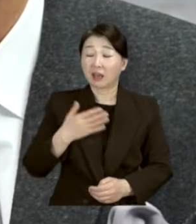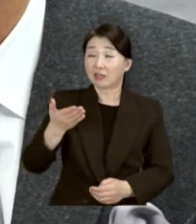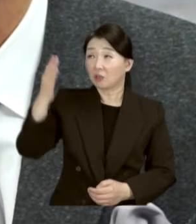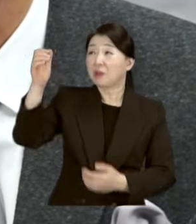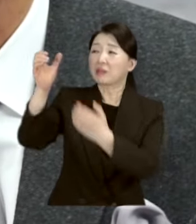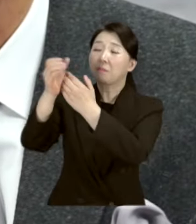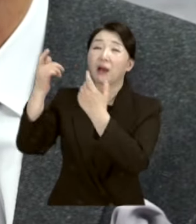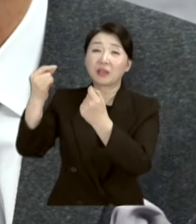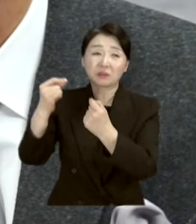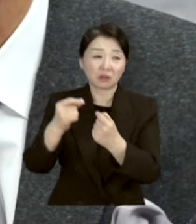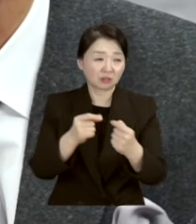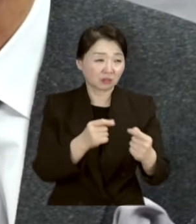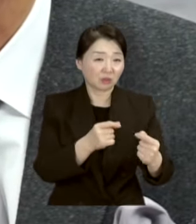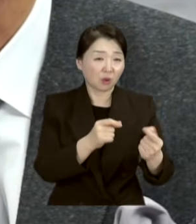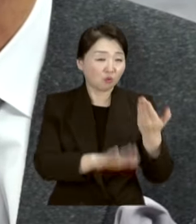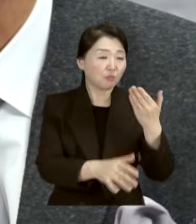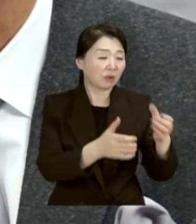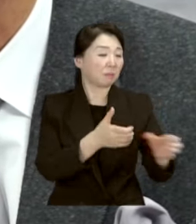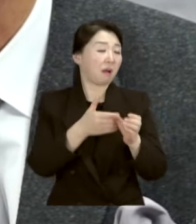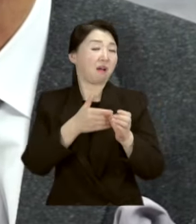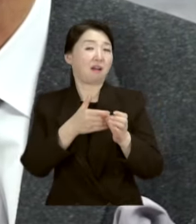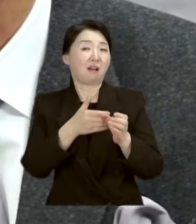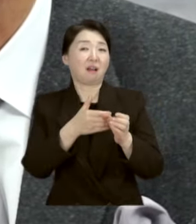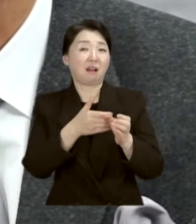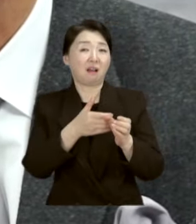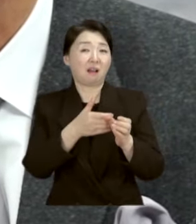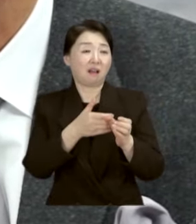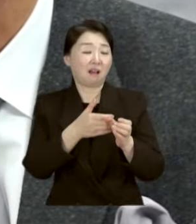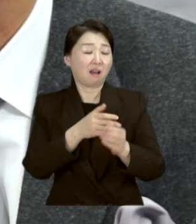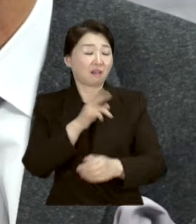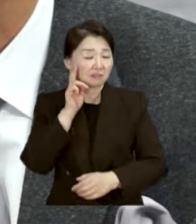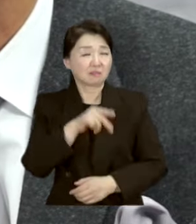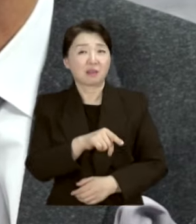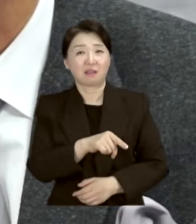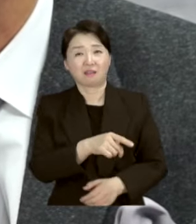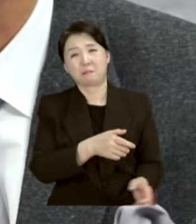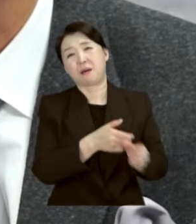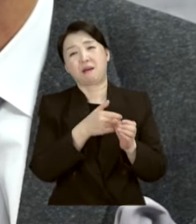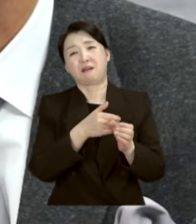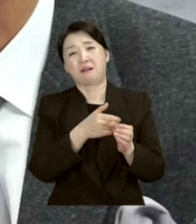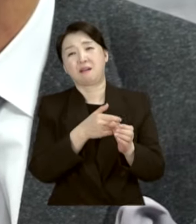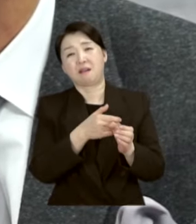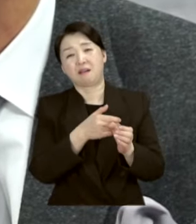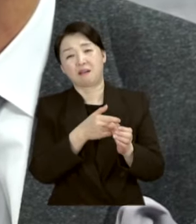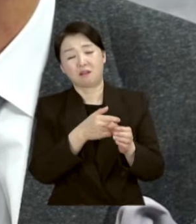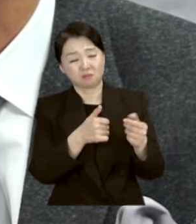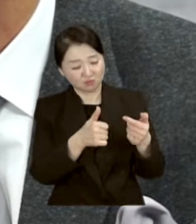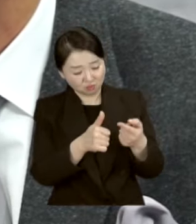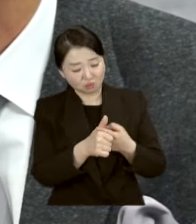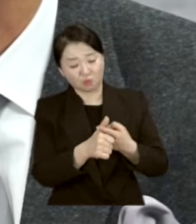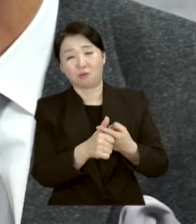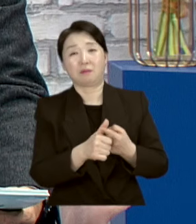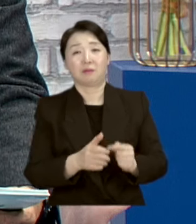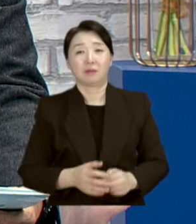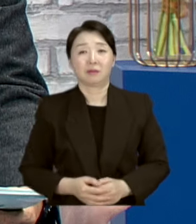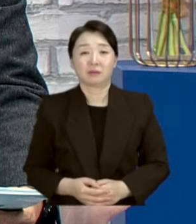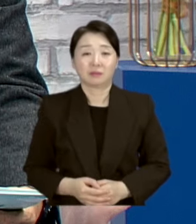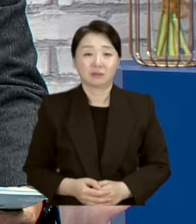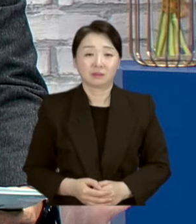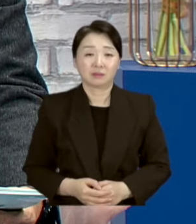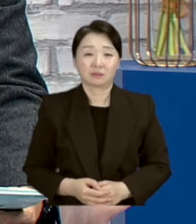그랬듯이. 제가 그 선배한테 그랬듯이 똑같이 아니 더 심하게 진짜 그렇게. 그러면은